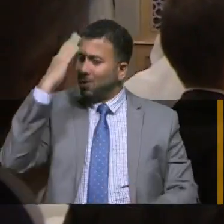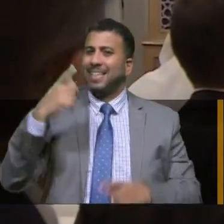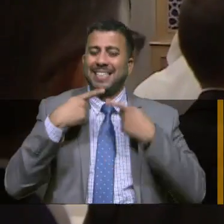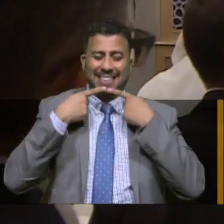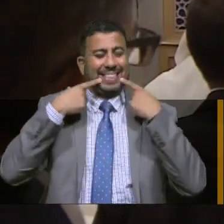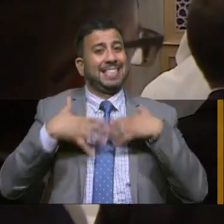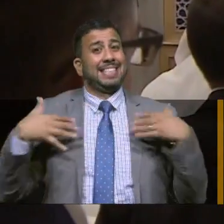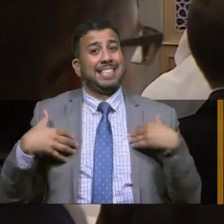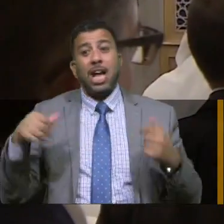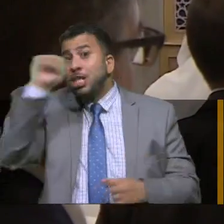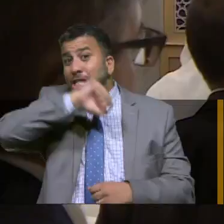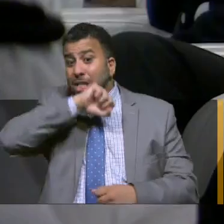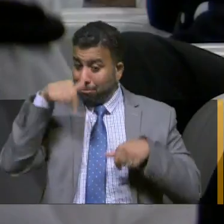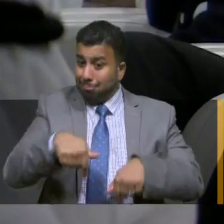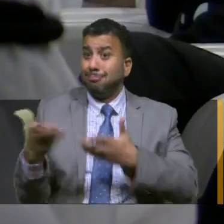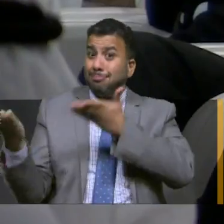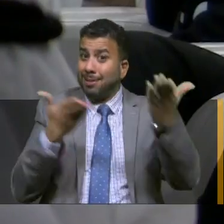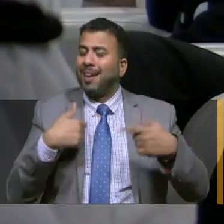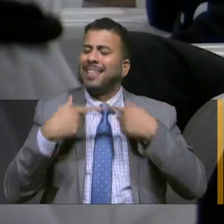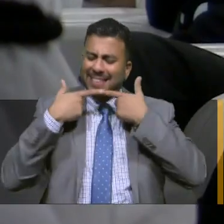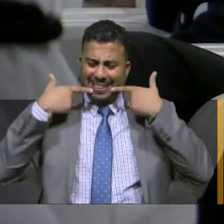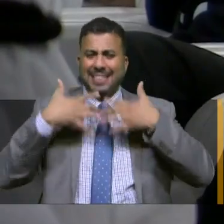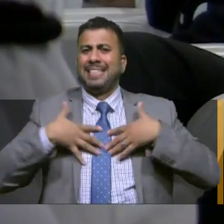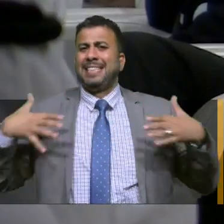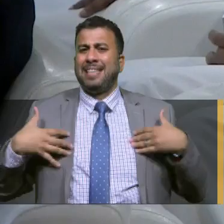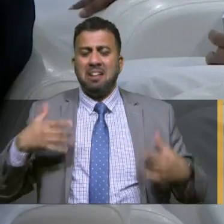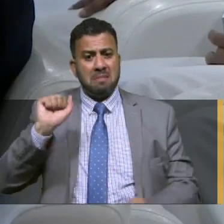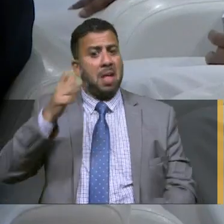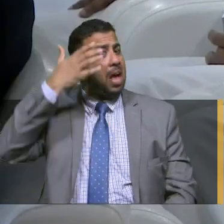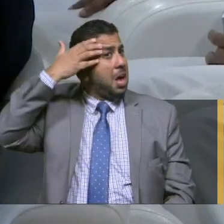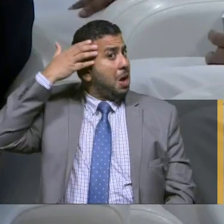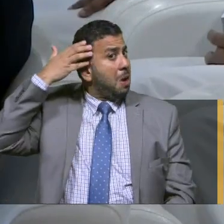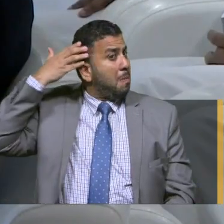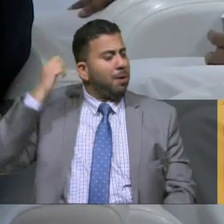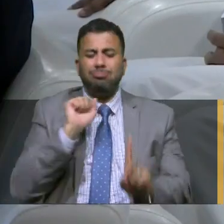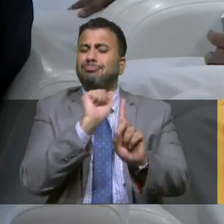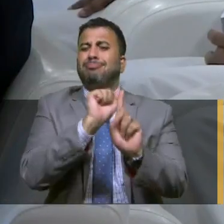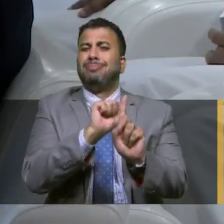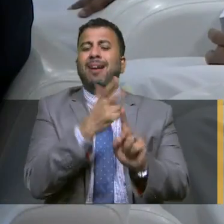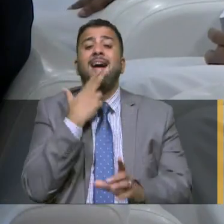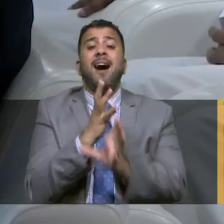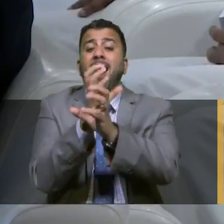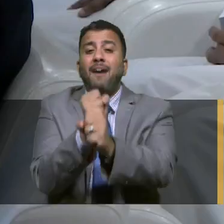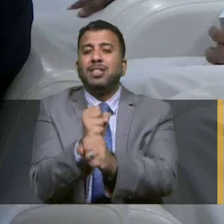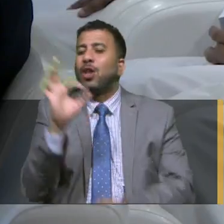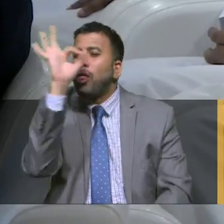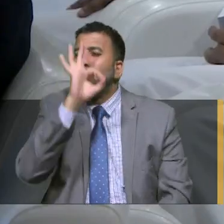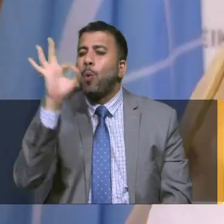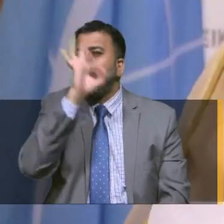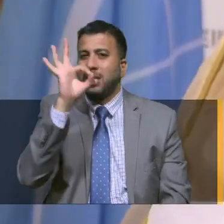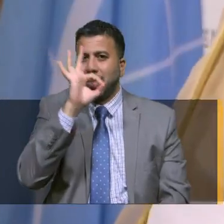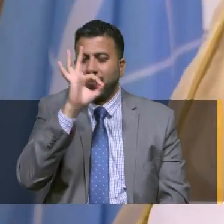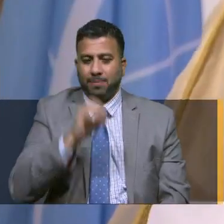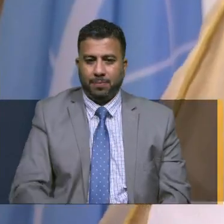سعادته لاستضافة الشارقة هذا المؤتمر وهذا الجمع من الخبراء والمختصين في مجال المحافظة على التراث. Ladies